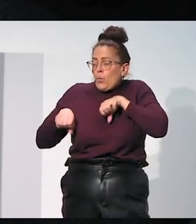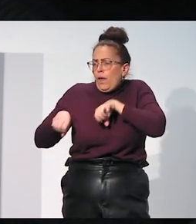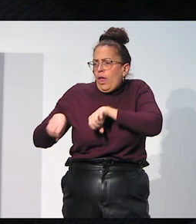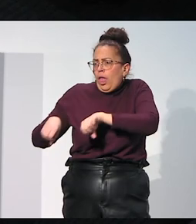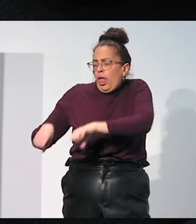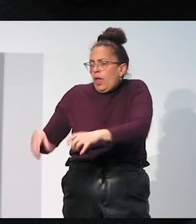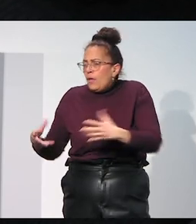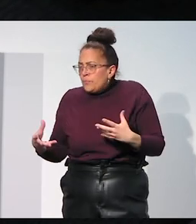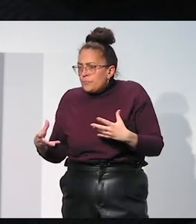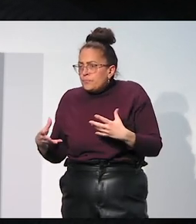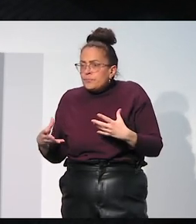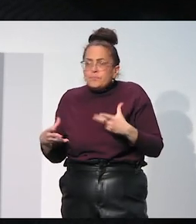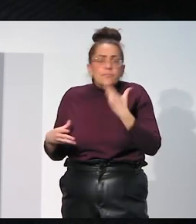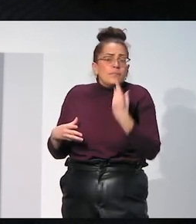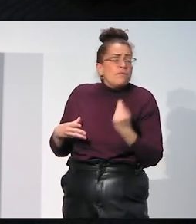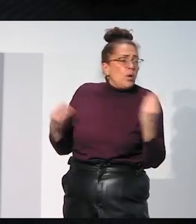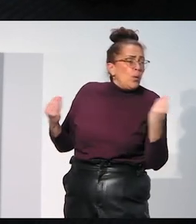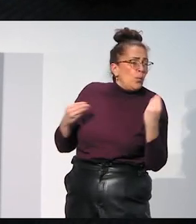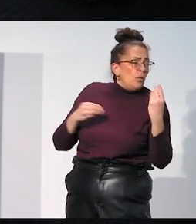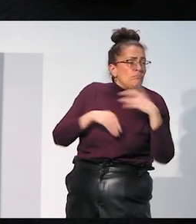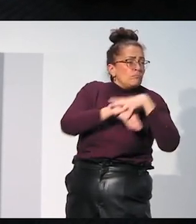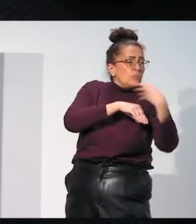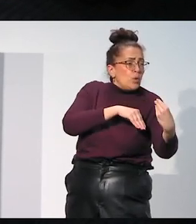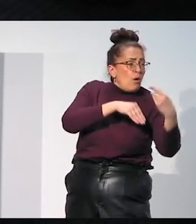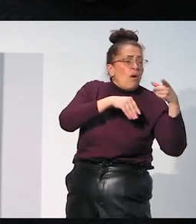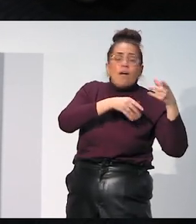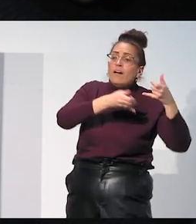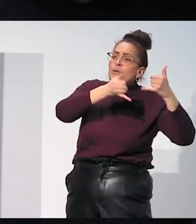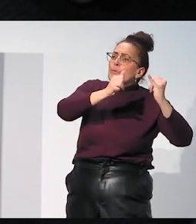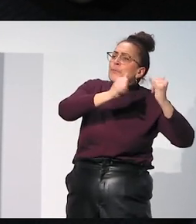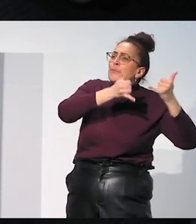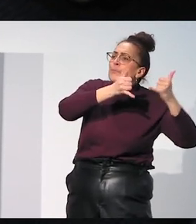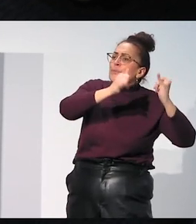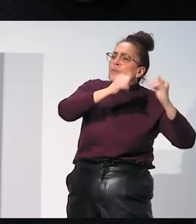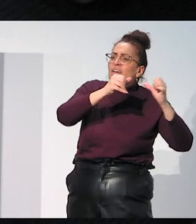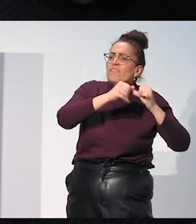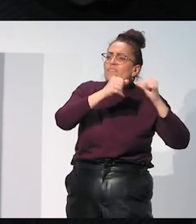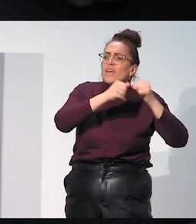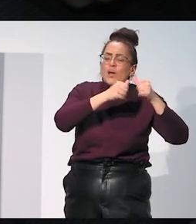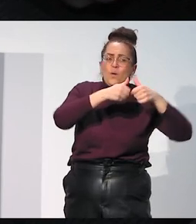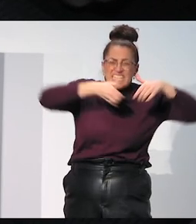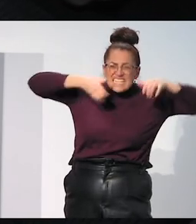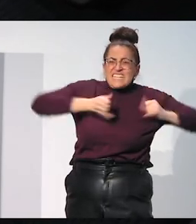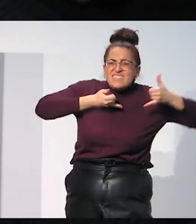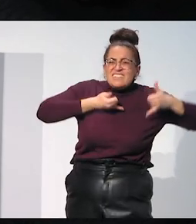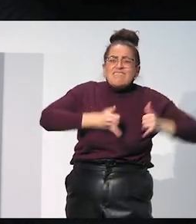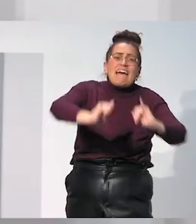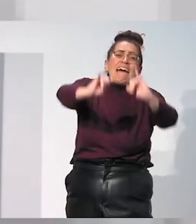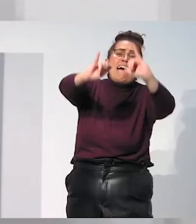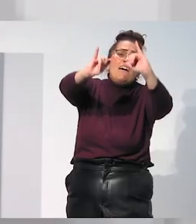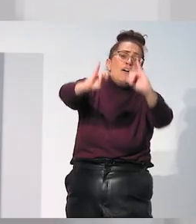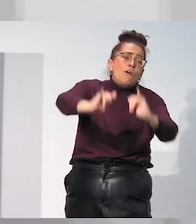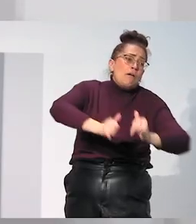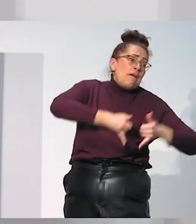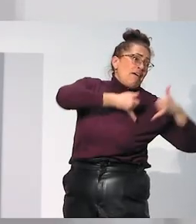Claire et Gilles sont sur les balançoires. Ils jouent à se renverser le plus loin possible en arrière, les